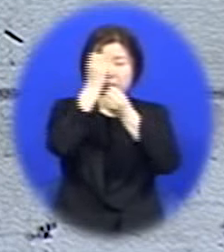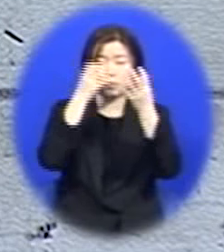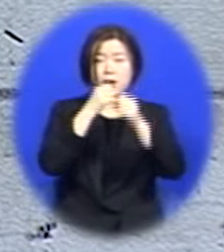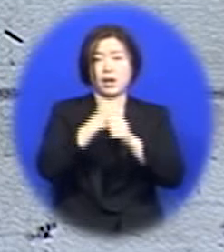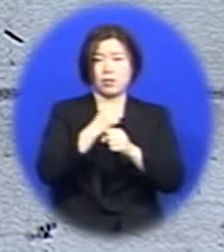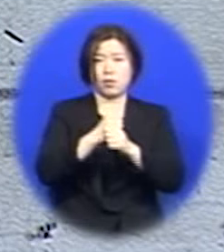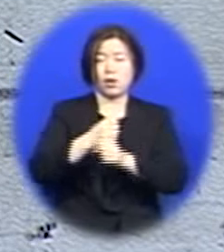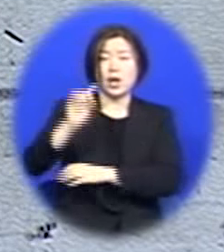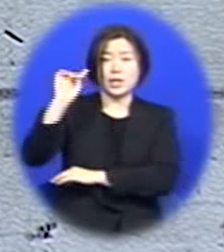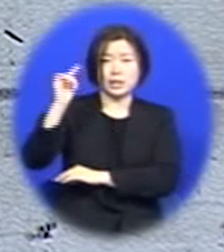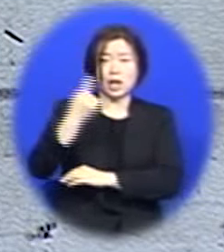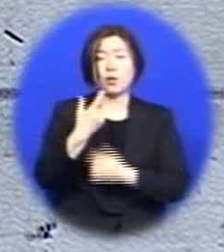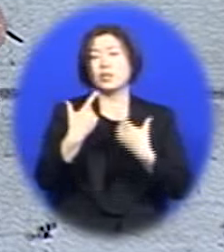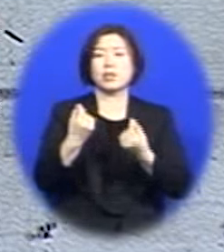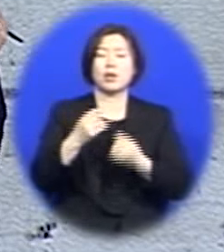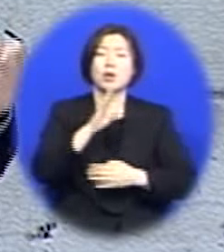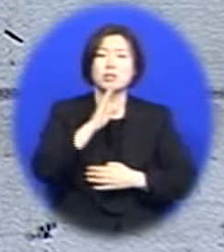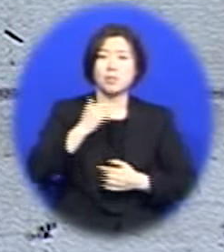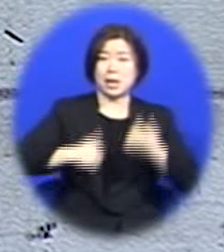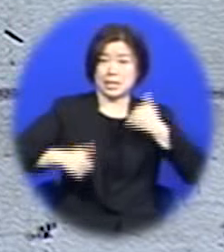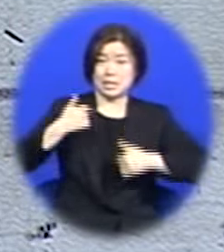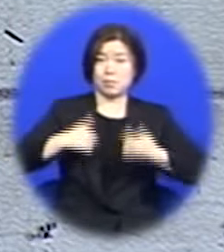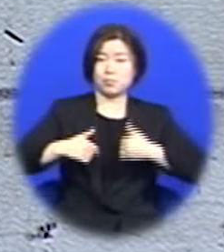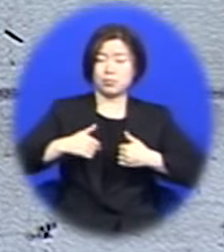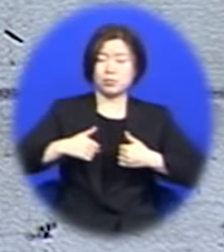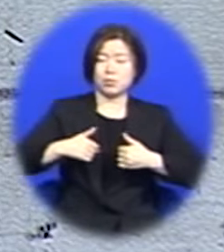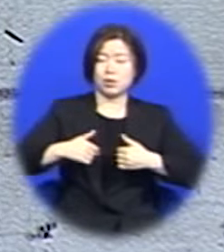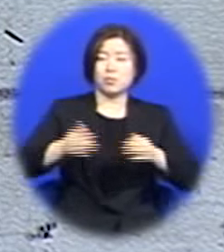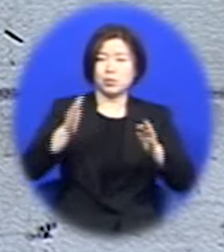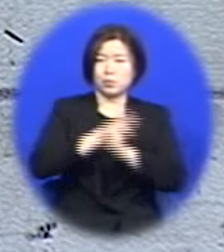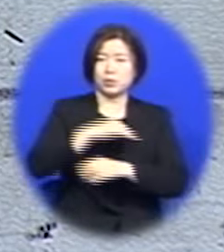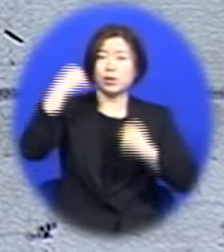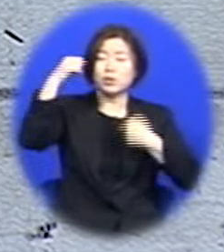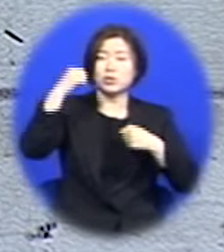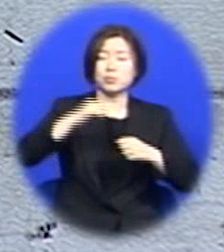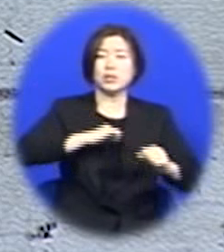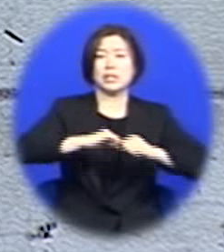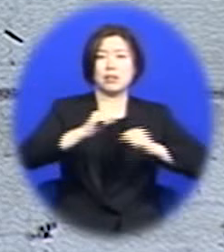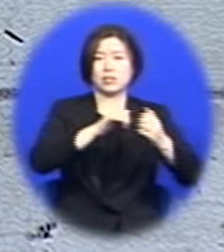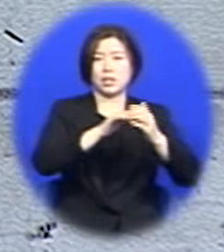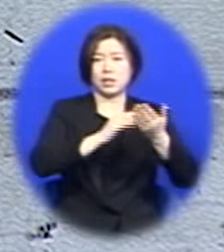다윗처럼 정말 기쁨에 겨워서 춤을 추는 역사가 일어나는,